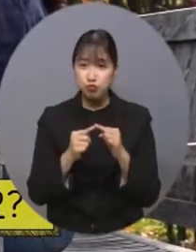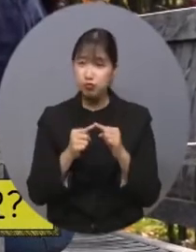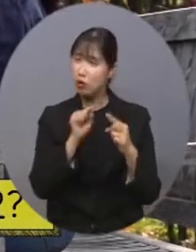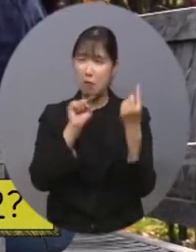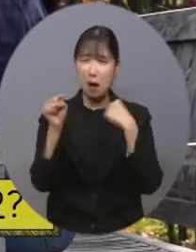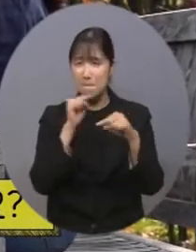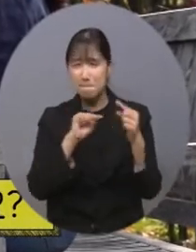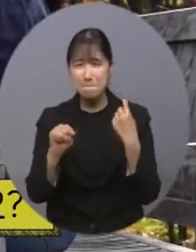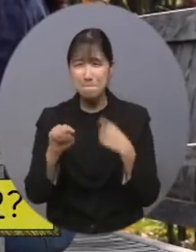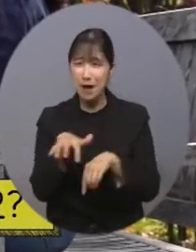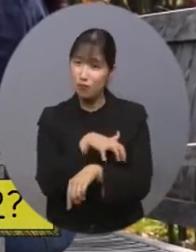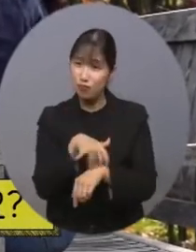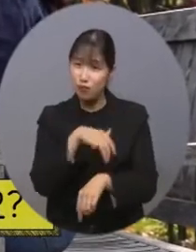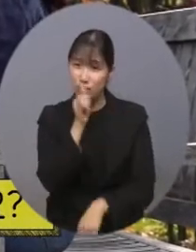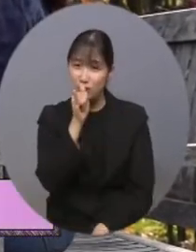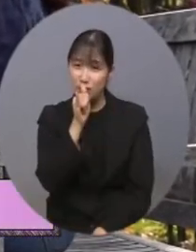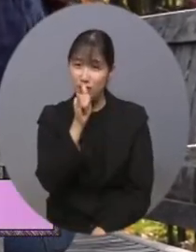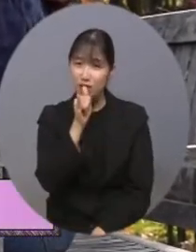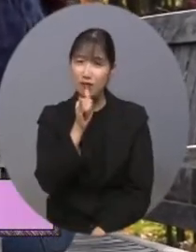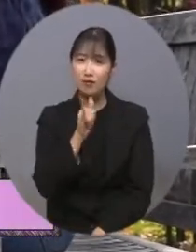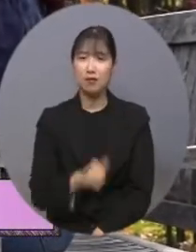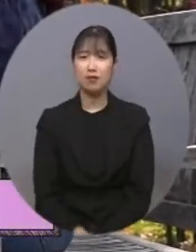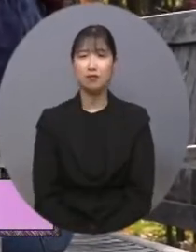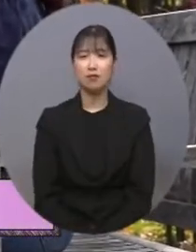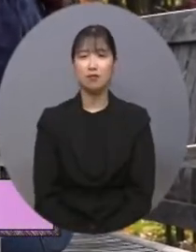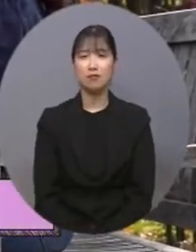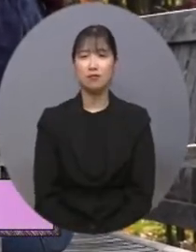전혀 불편함은 없으신가요?